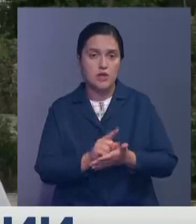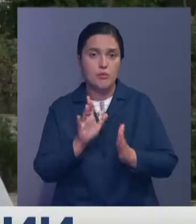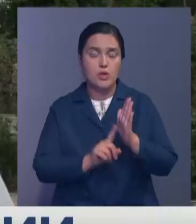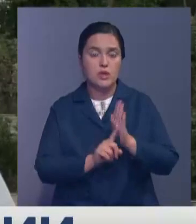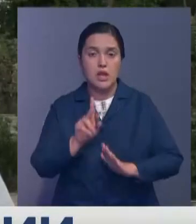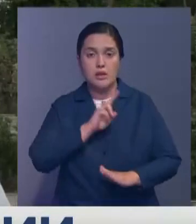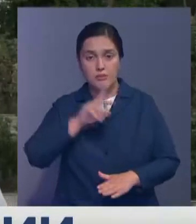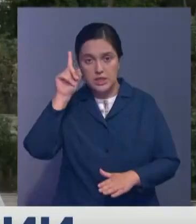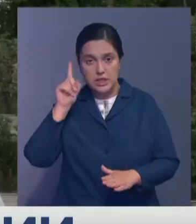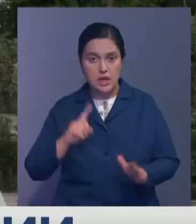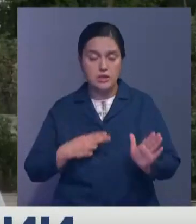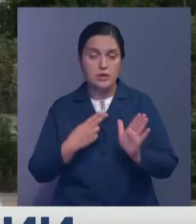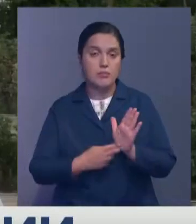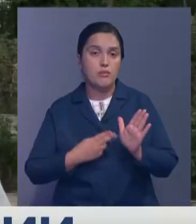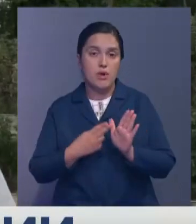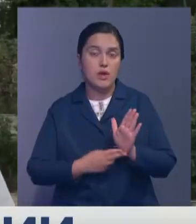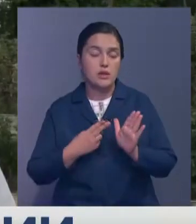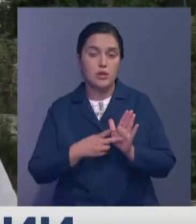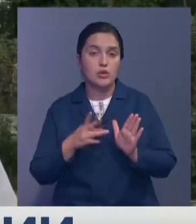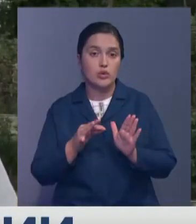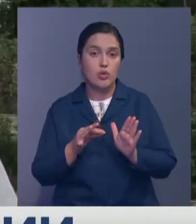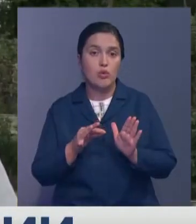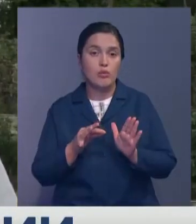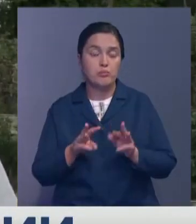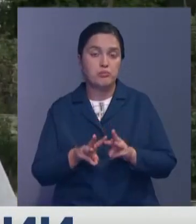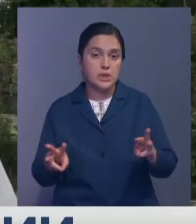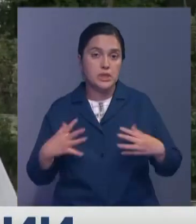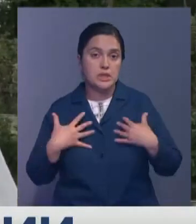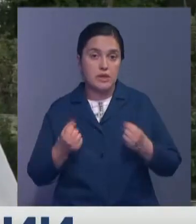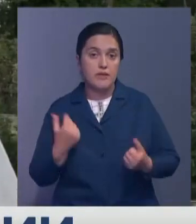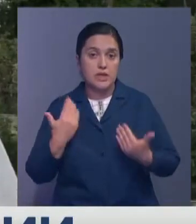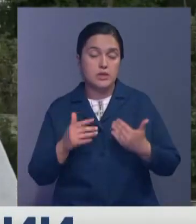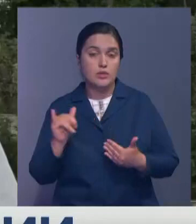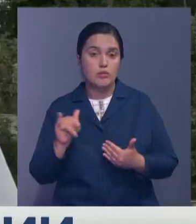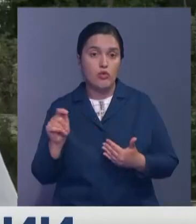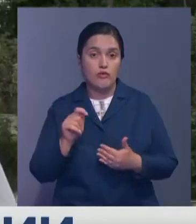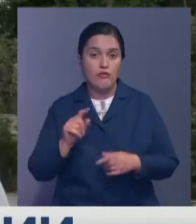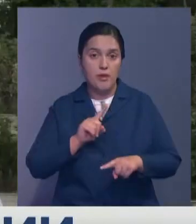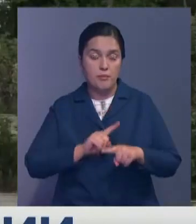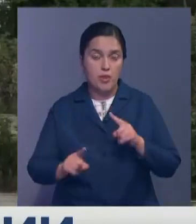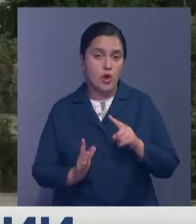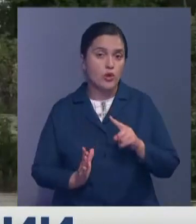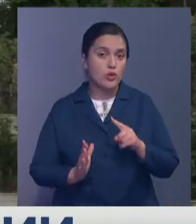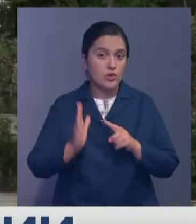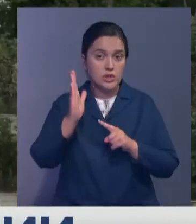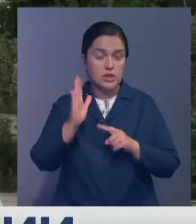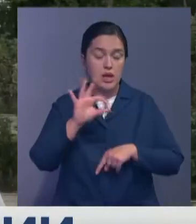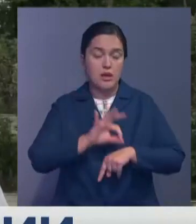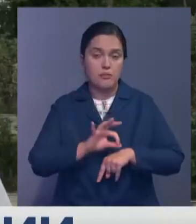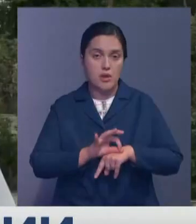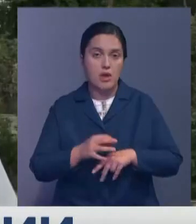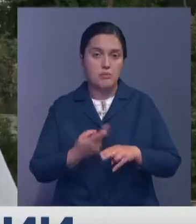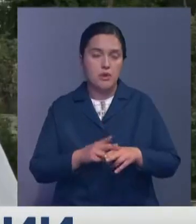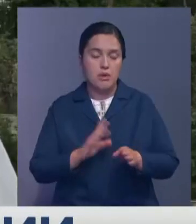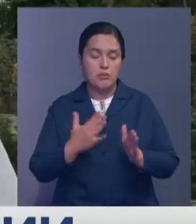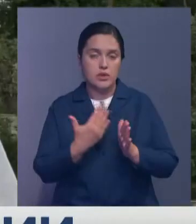работу израильские железные дороги. Но Минздрав предупреждает, если за выходные увидит резкий рост заболеваемости, это решение